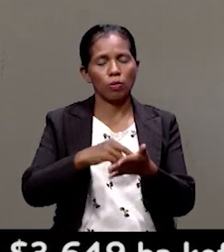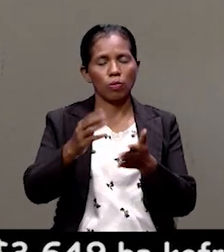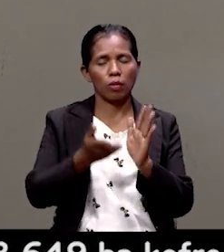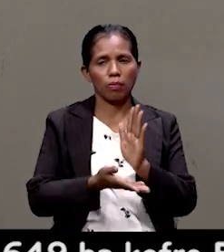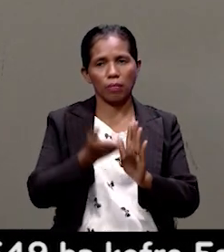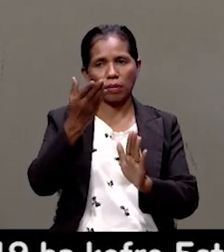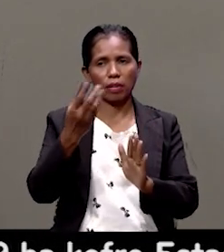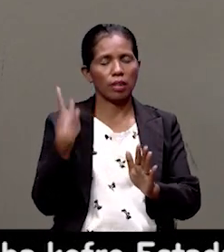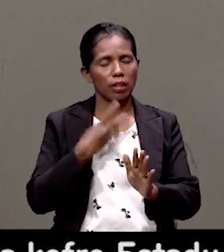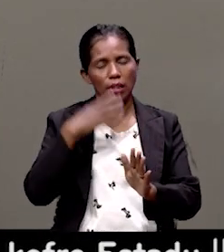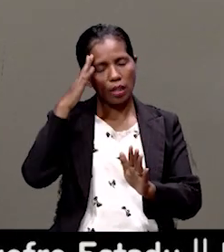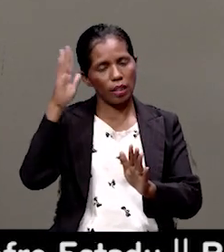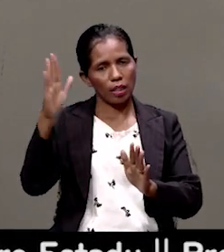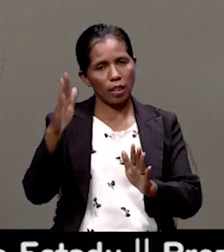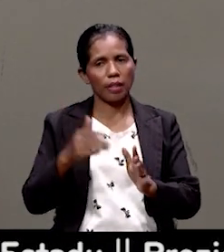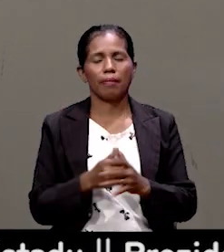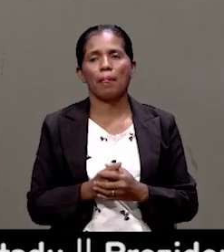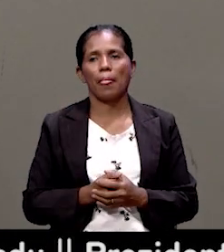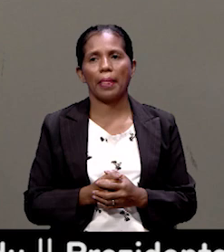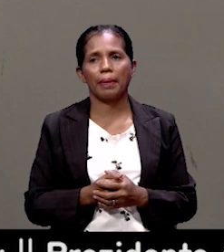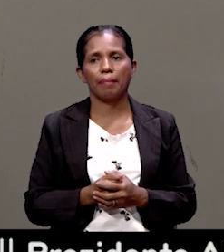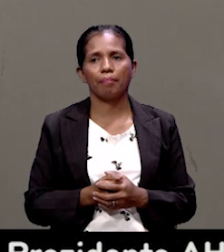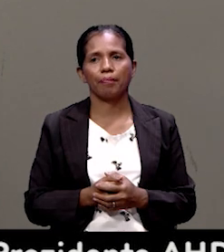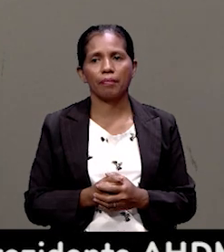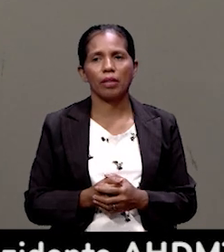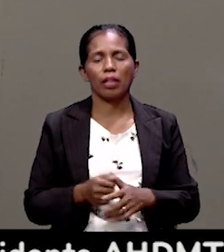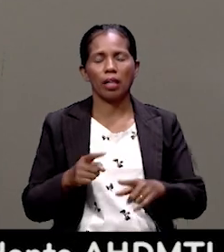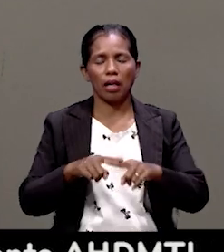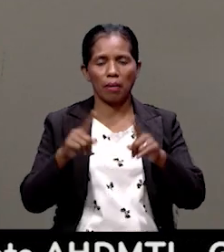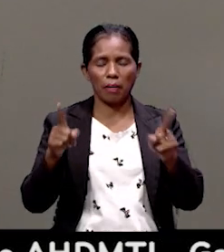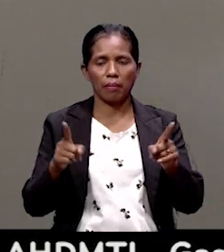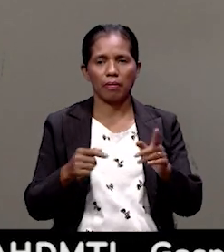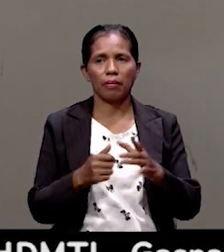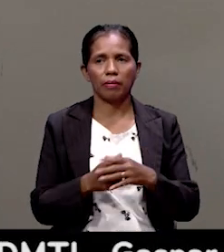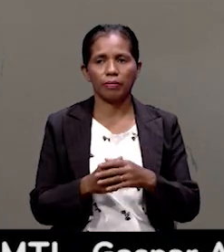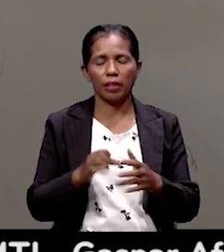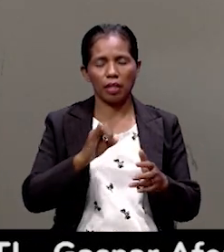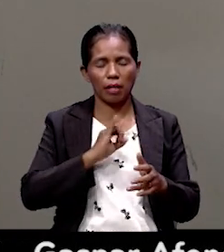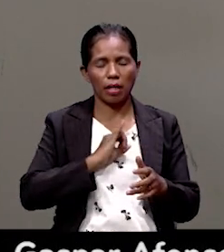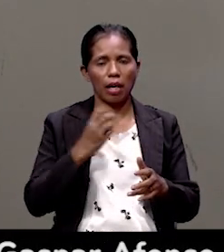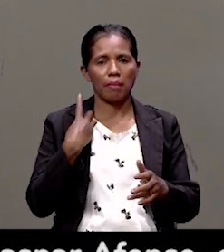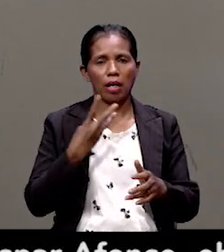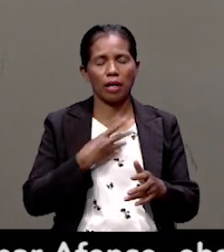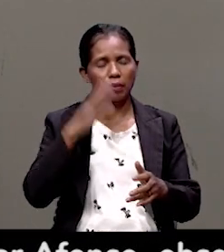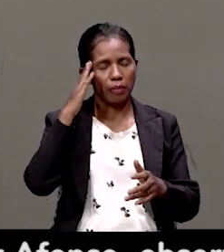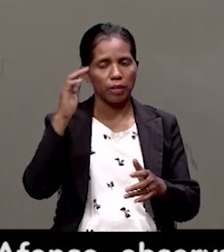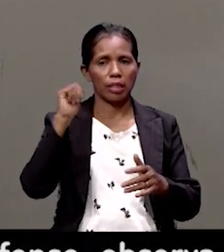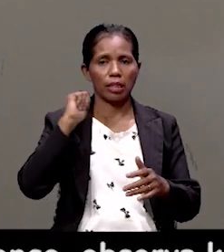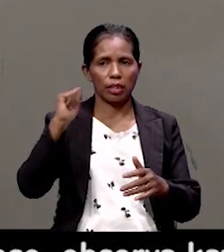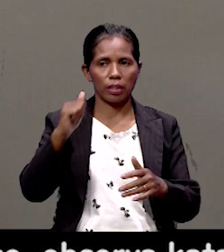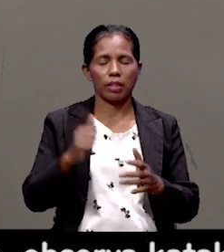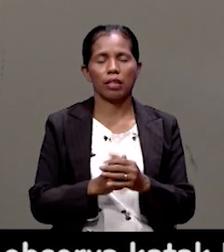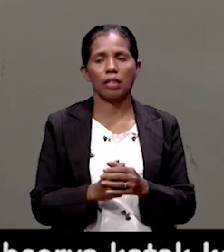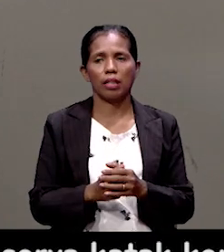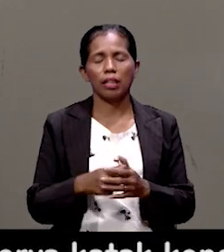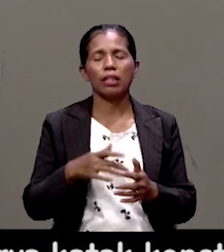candidata angalai ai be ia fenomena publiku anoin kata candidatura balung sen jane